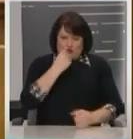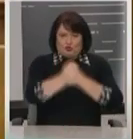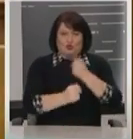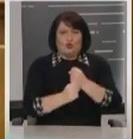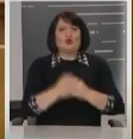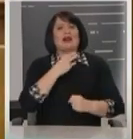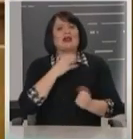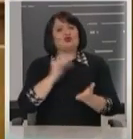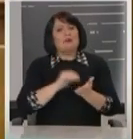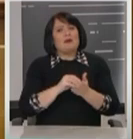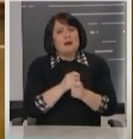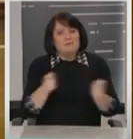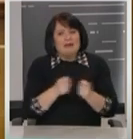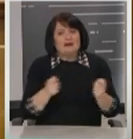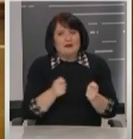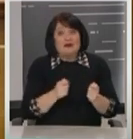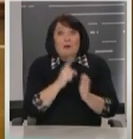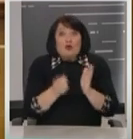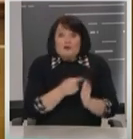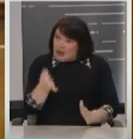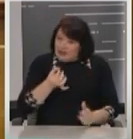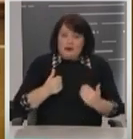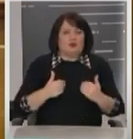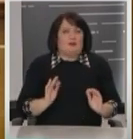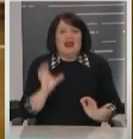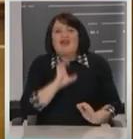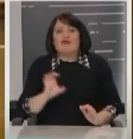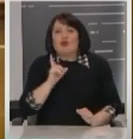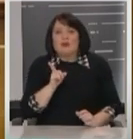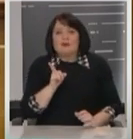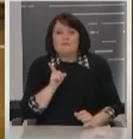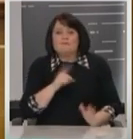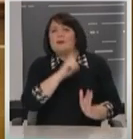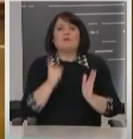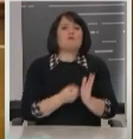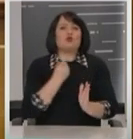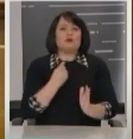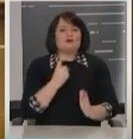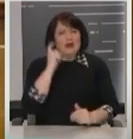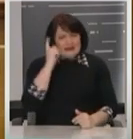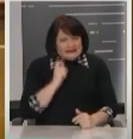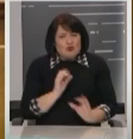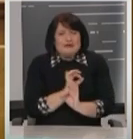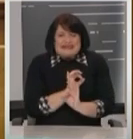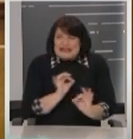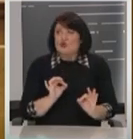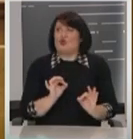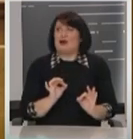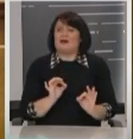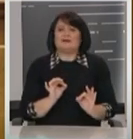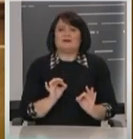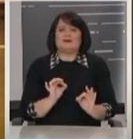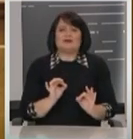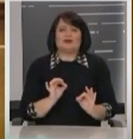νέα μέτρα δημοσιονομικά, η πρώτη φορά. Και είναι και η πρώτη φορά που ξέρουμε με βεβαιότητα ότι